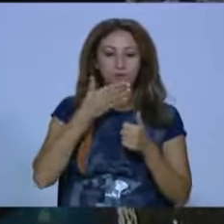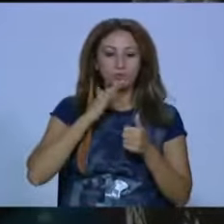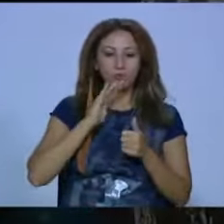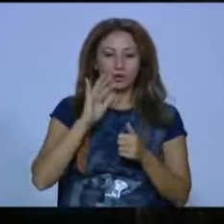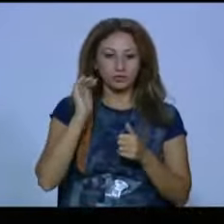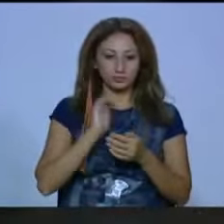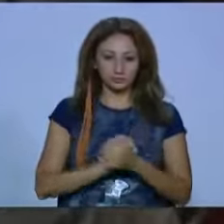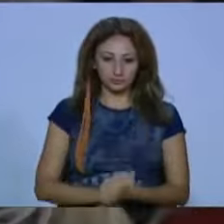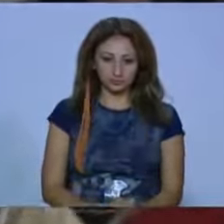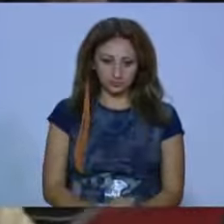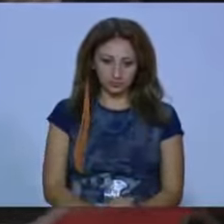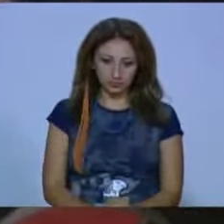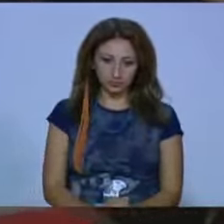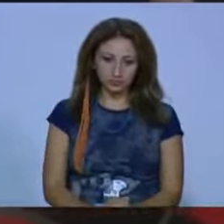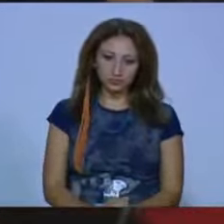هتعمل